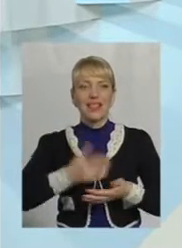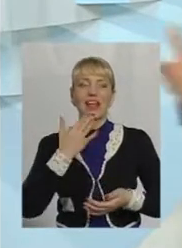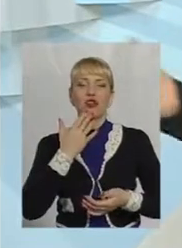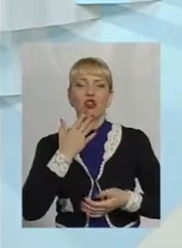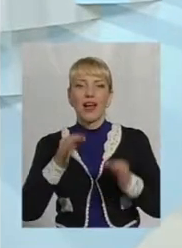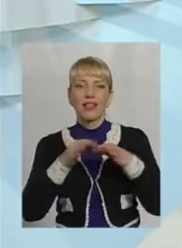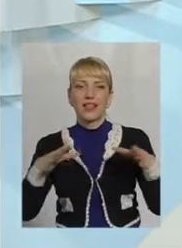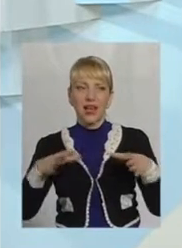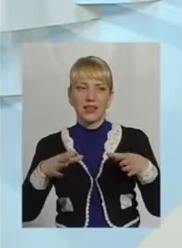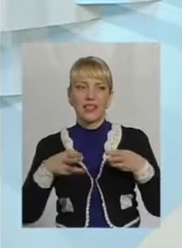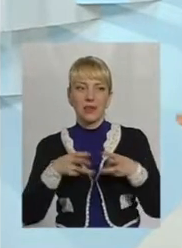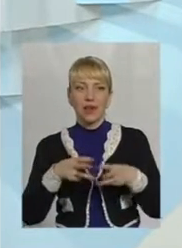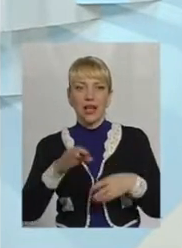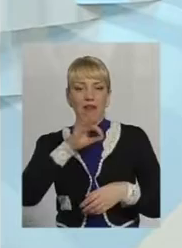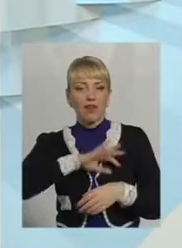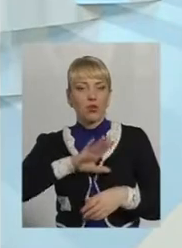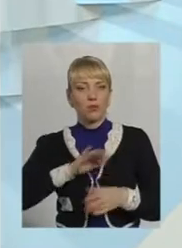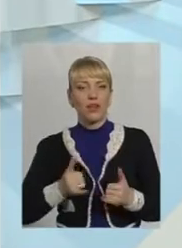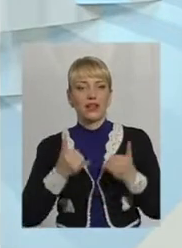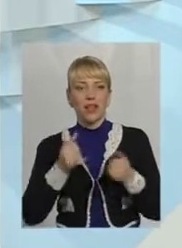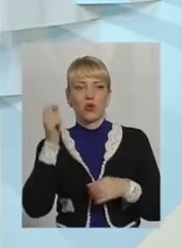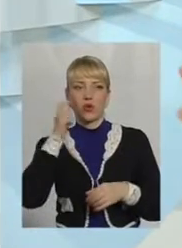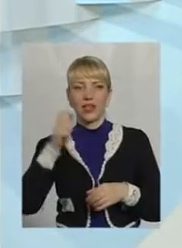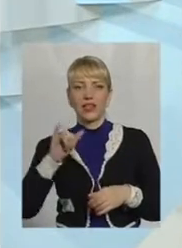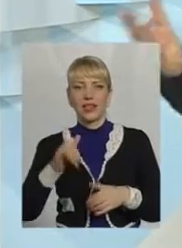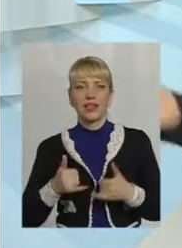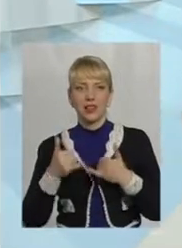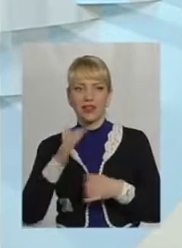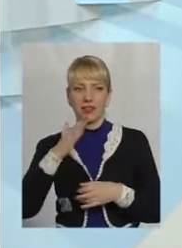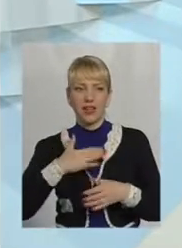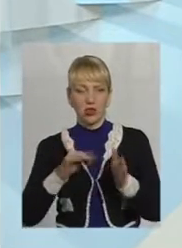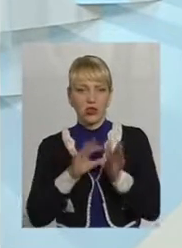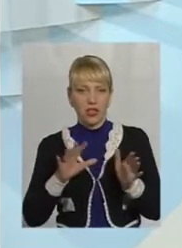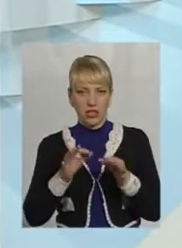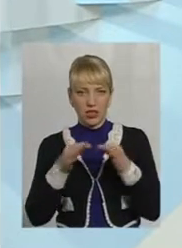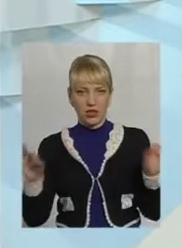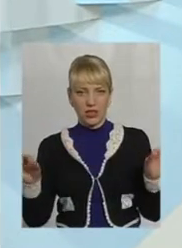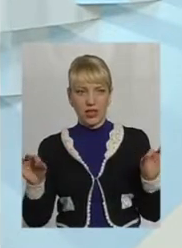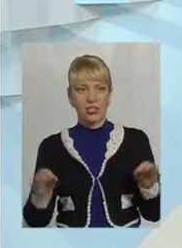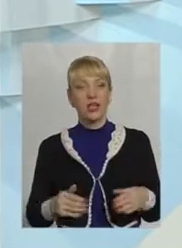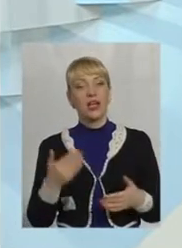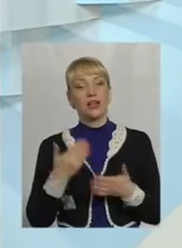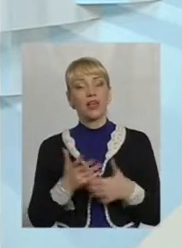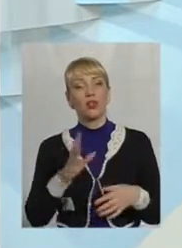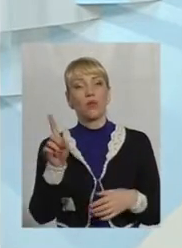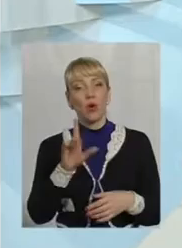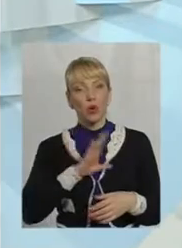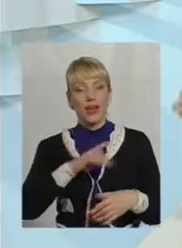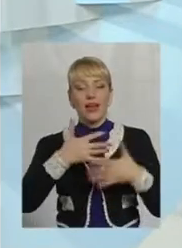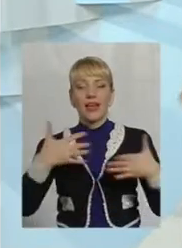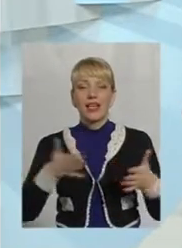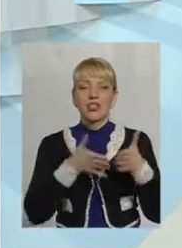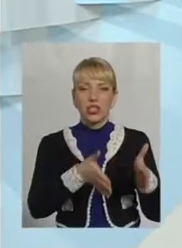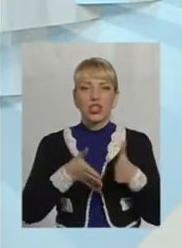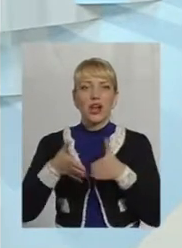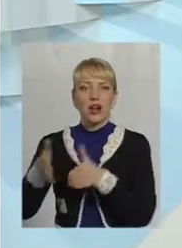палива. Тобто вигода була і для України, і вигода була для нашої енергетичної незалежності. Так що були різні шляхи